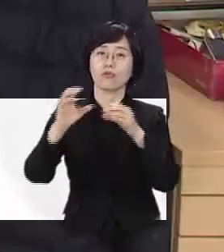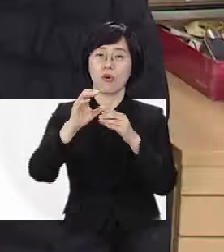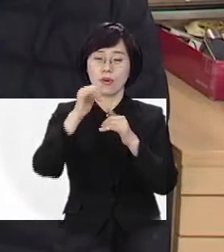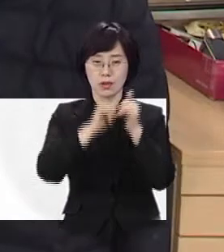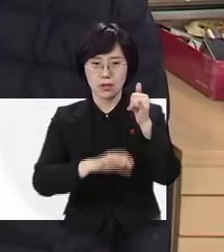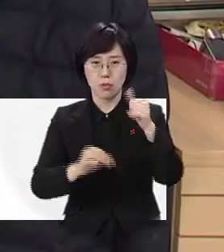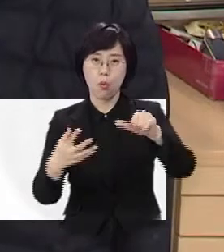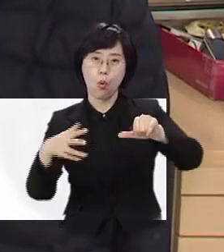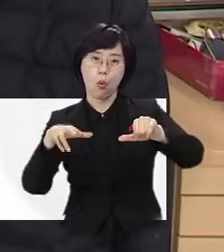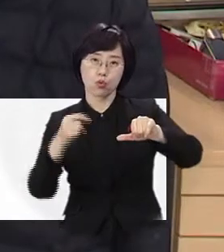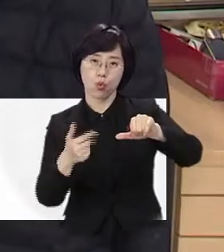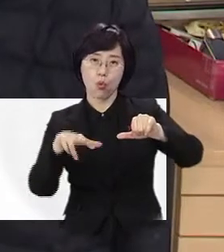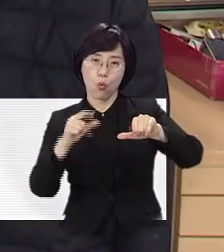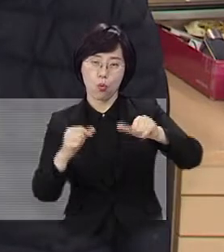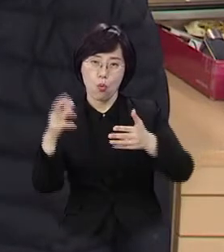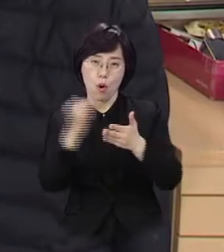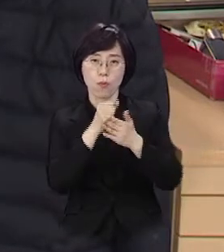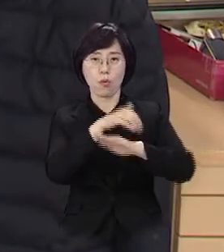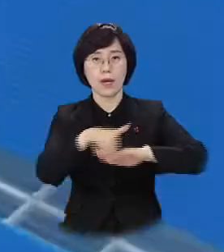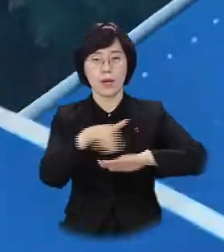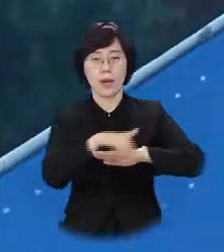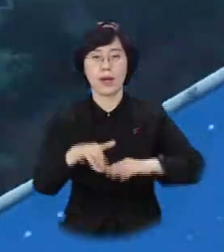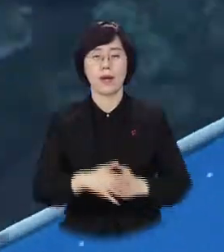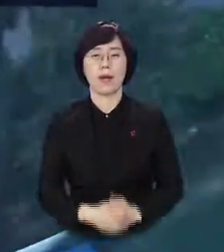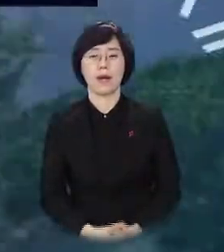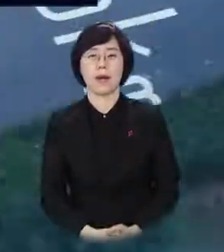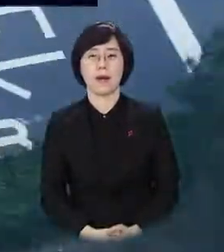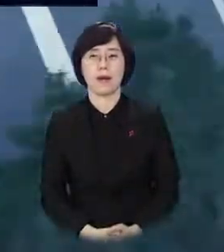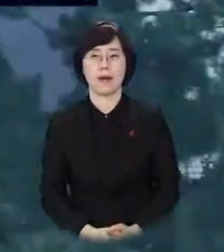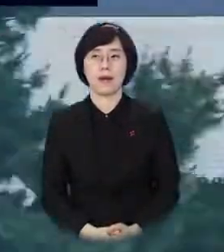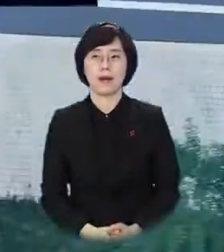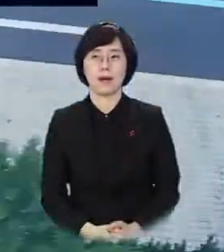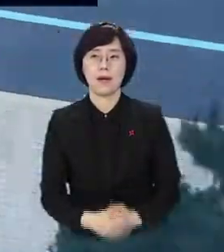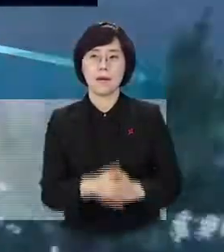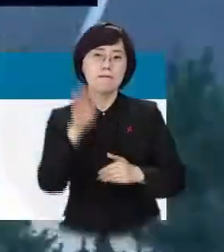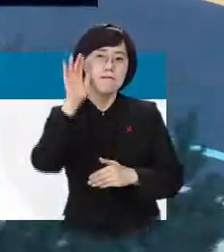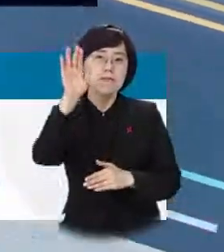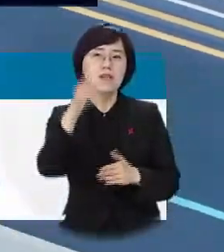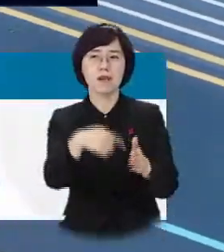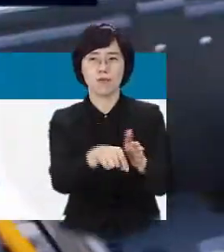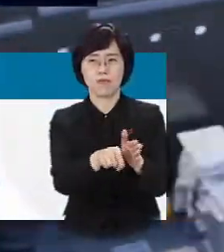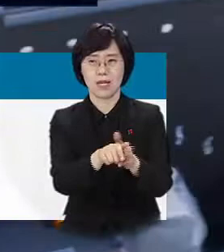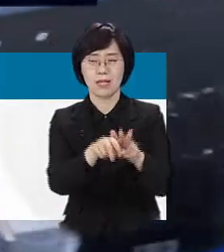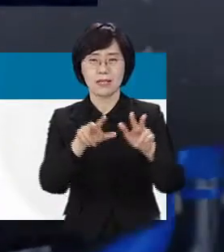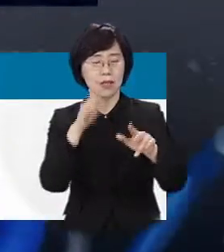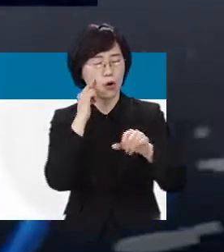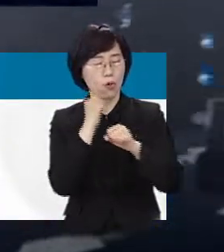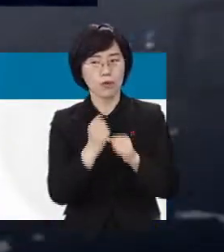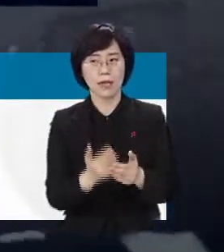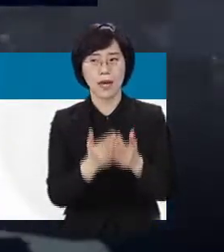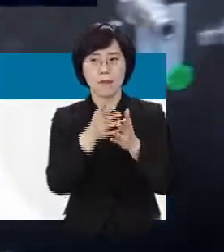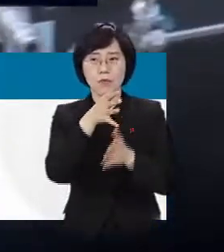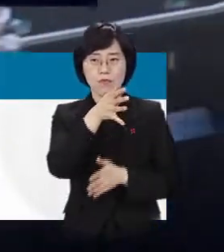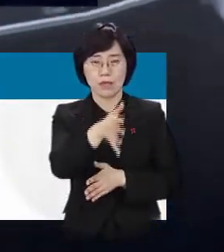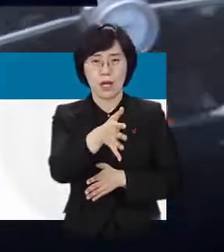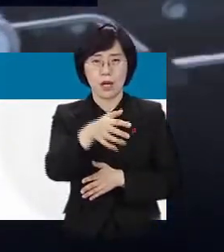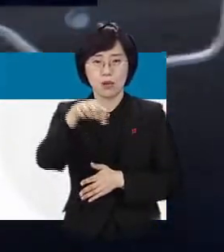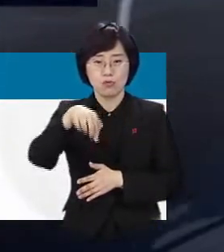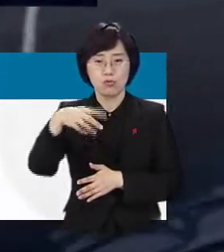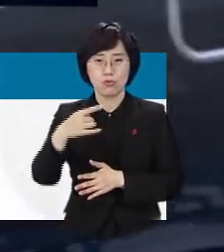사상 첫 5조 원대 예산을 확보할 계획입니다. 도의 미리 먹거리를 위해서 책임 있는 연구개발